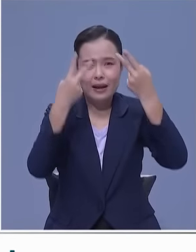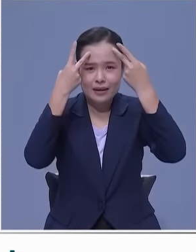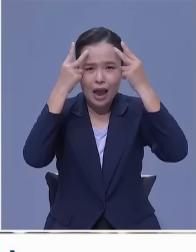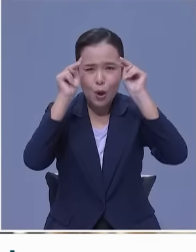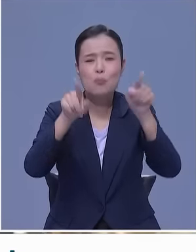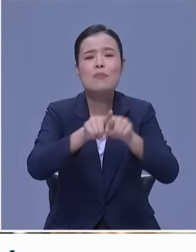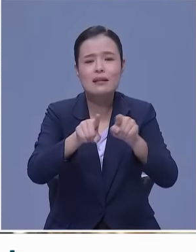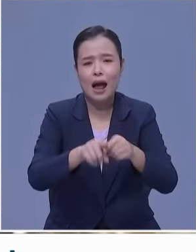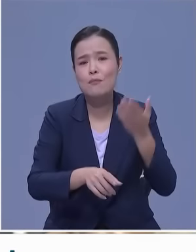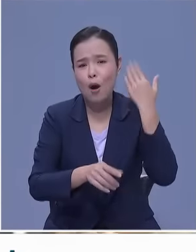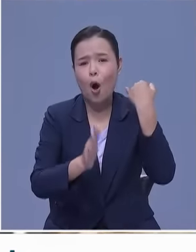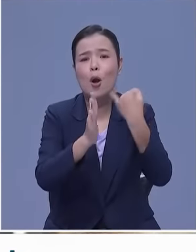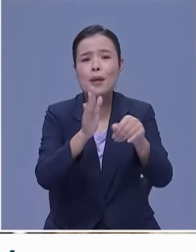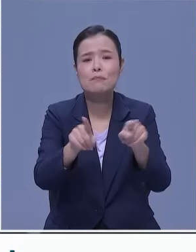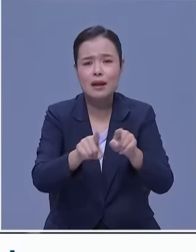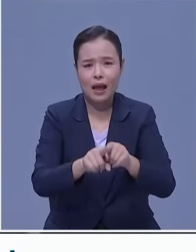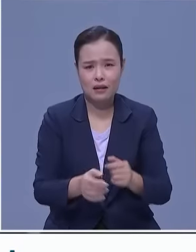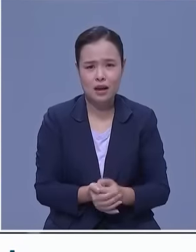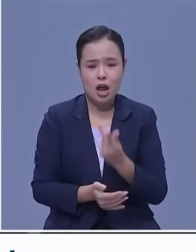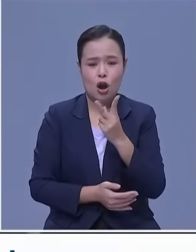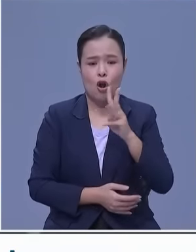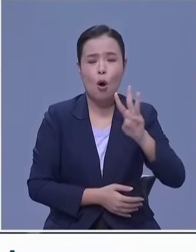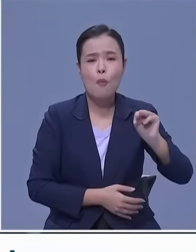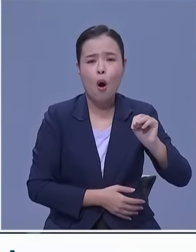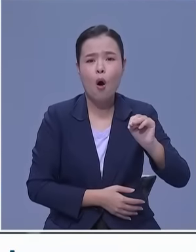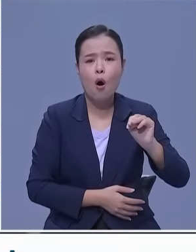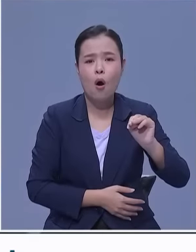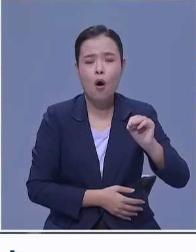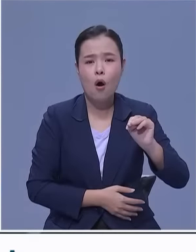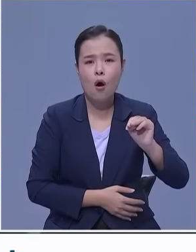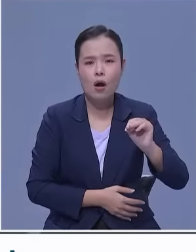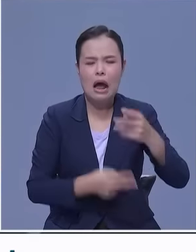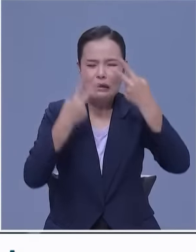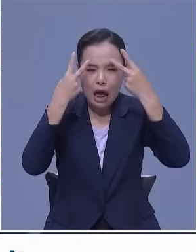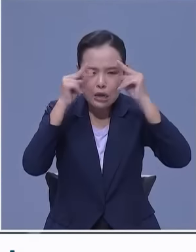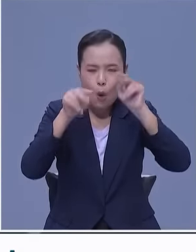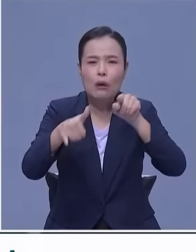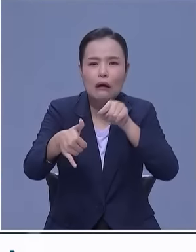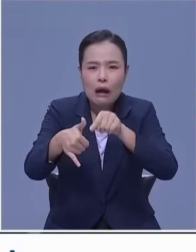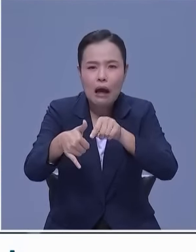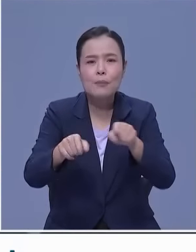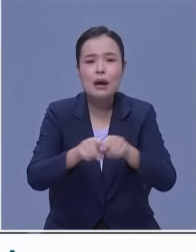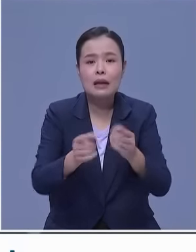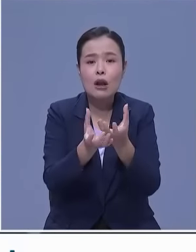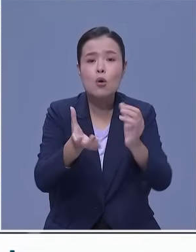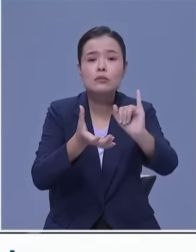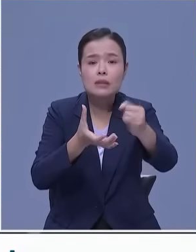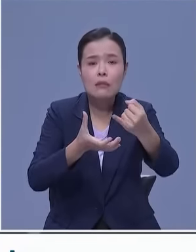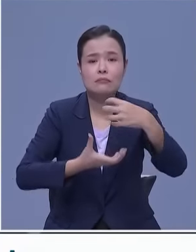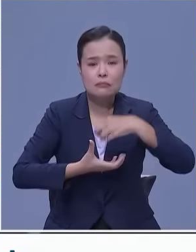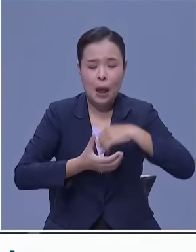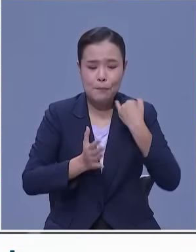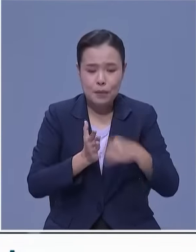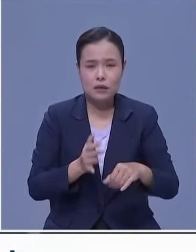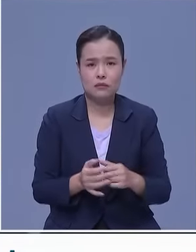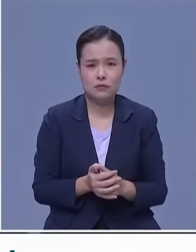มือนกัน ไม่ต้องไปดูครม.คนอื่น ค ุณเอกบอกว่าตัวท่านนายกเองก็มีแผลถ้ามาห่วงเรื่องจริยธรรมกันเนี่ยสุดท้ายผิ